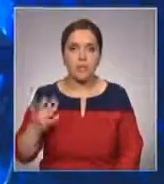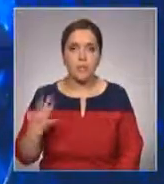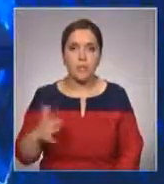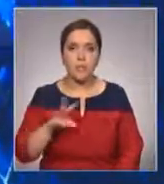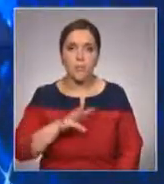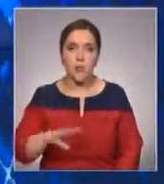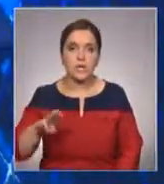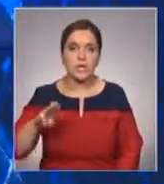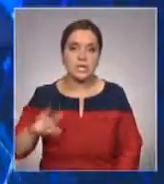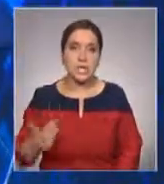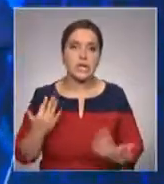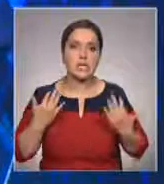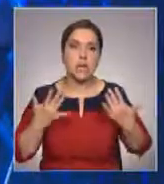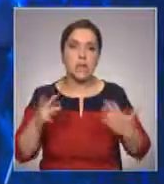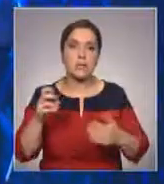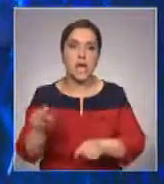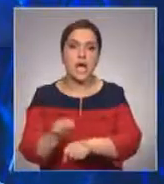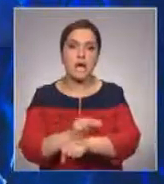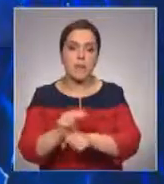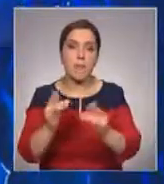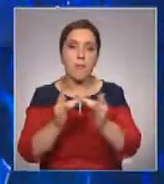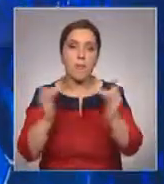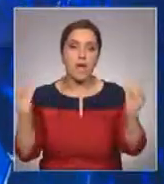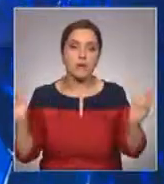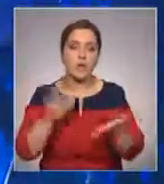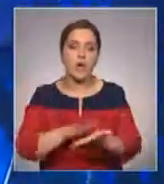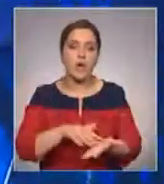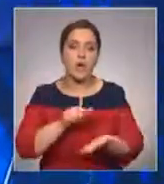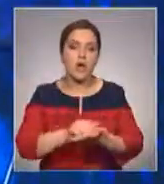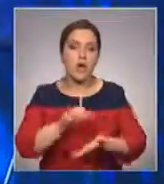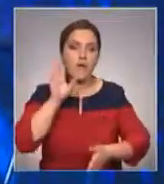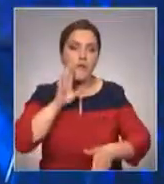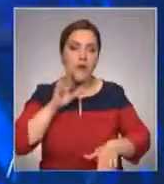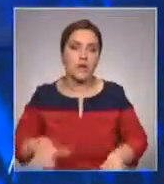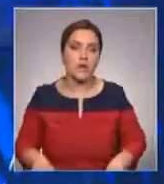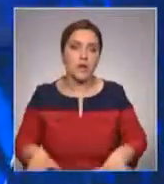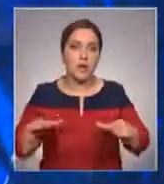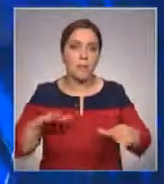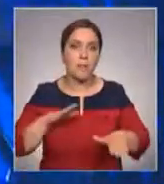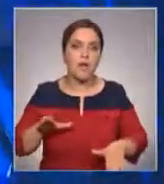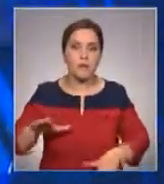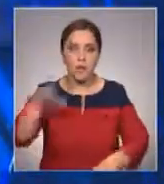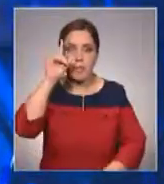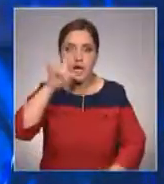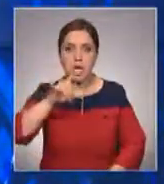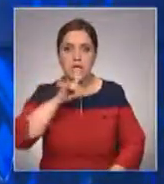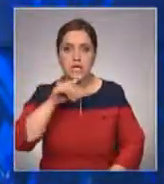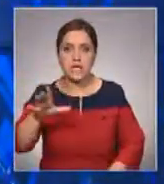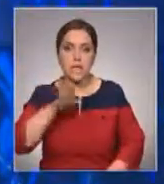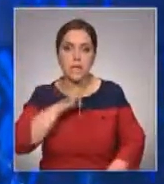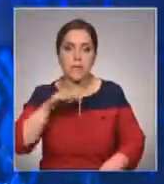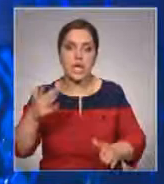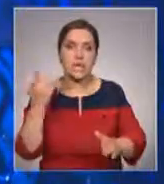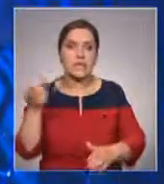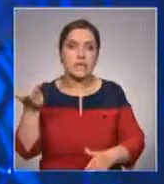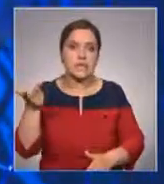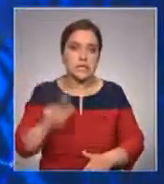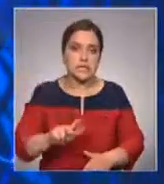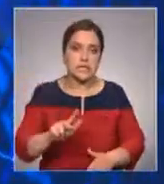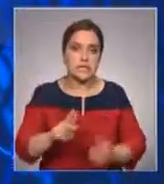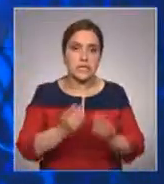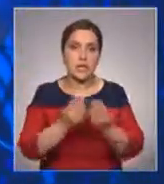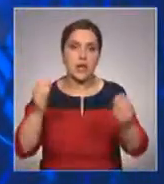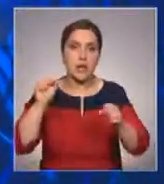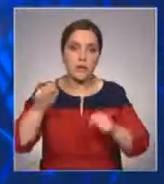150 миллионов тенге требуется на ремонт мостов, разрушенных паводками в Восточном Казахстане. Большой водой в регионе смыло 3 сооружения.